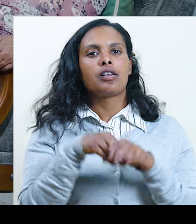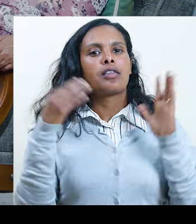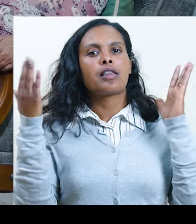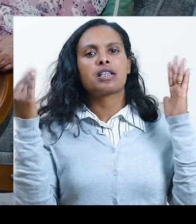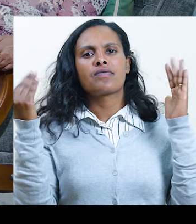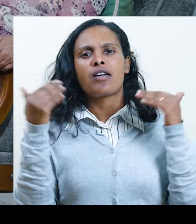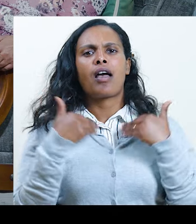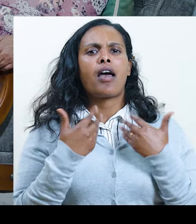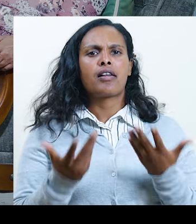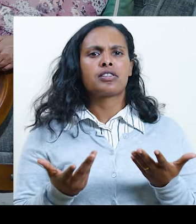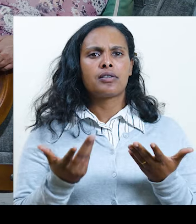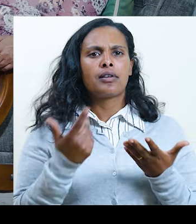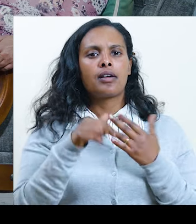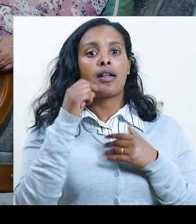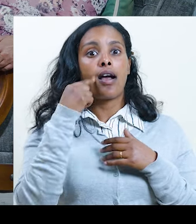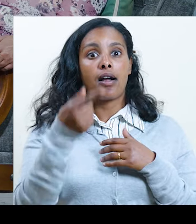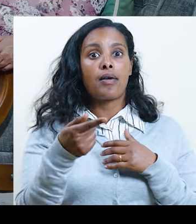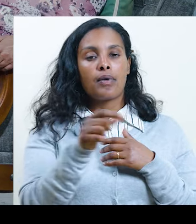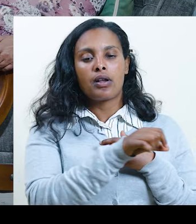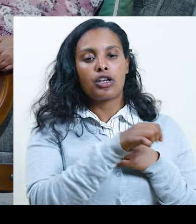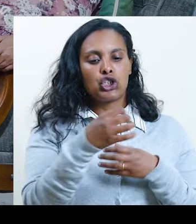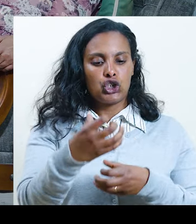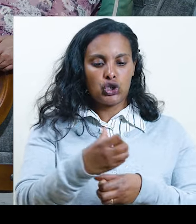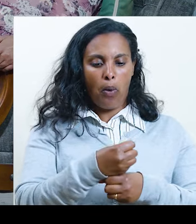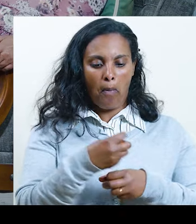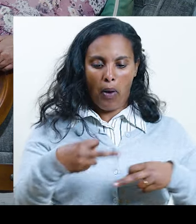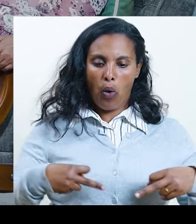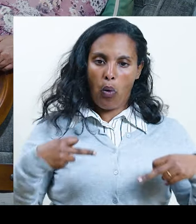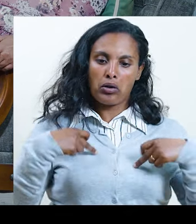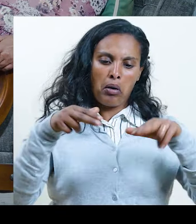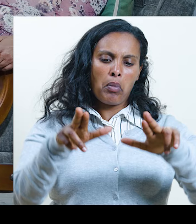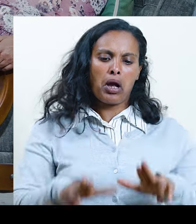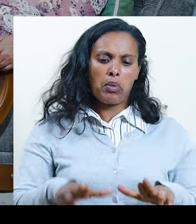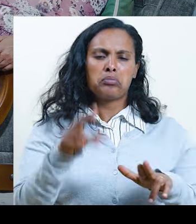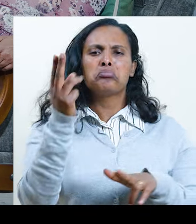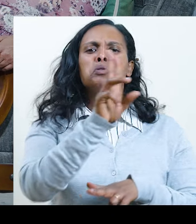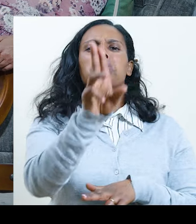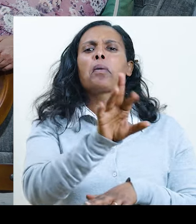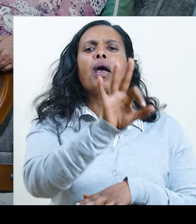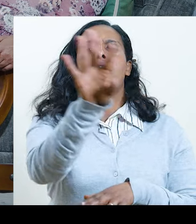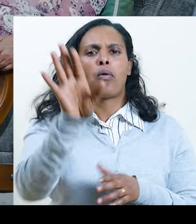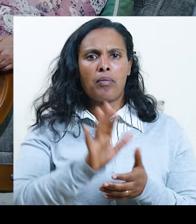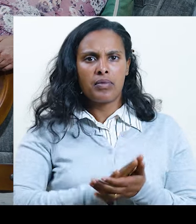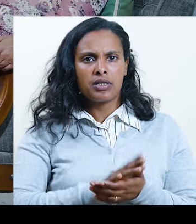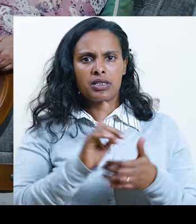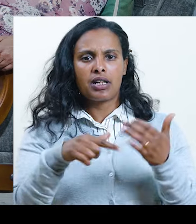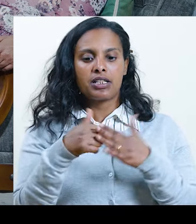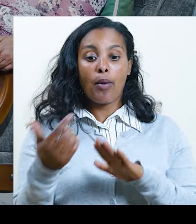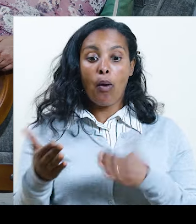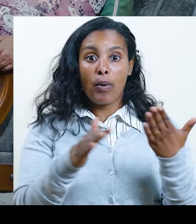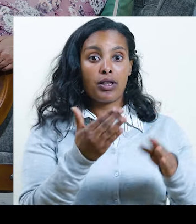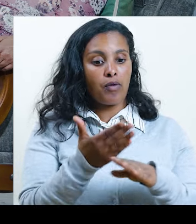ውስጥ ተስፋ ታያለሽ። ስለዚህ ነገ ይዤው በህይወት ባልፍ ምንድን ነው የምጠቀመው?